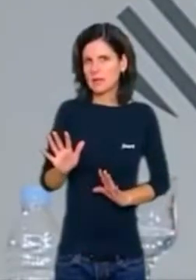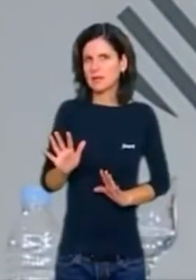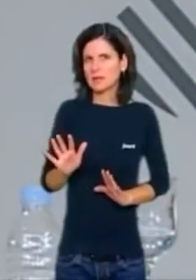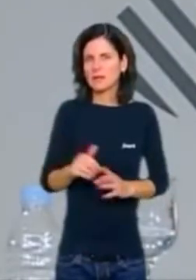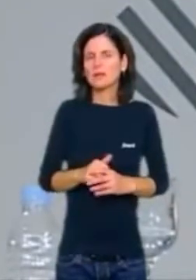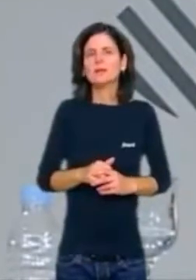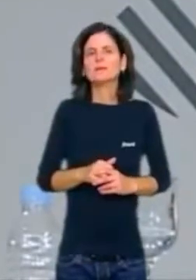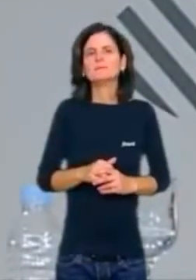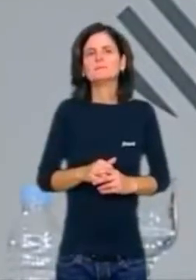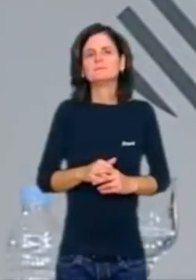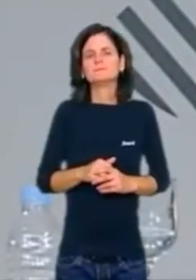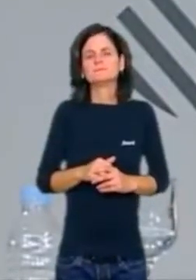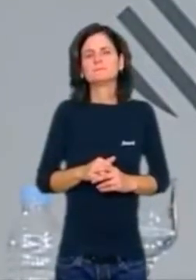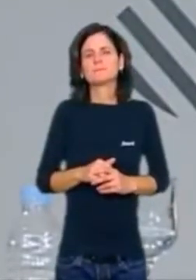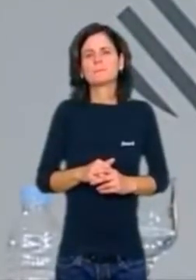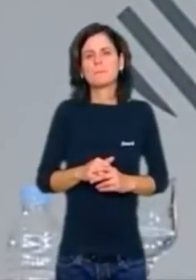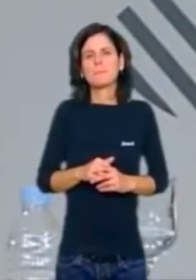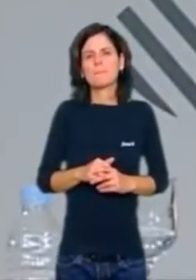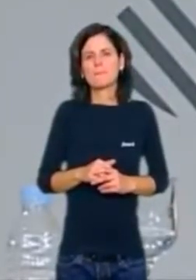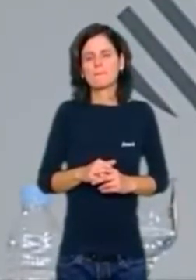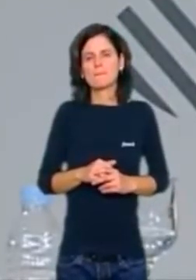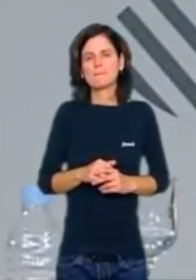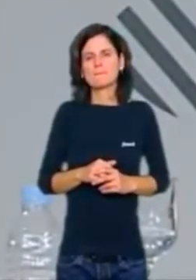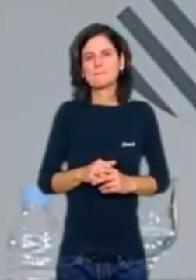me toca, no?, del València.